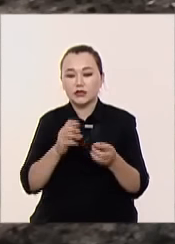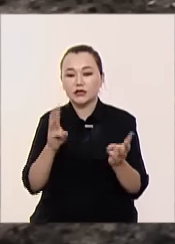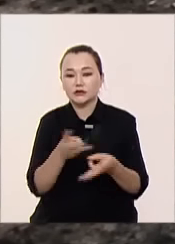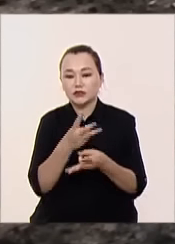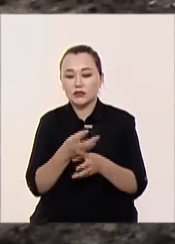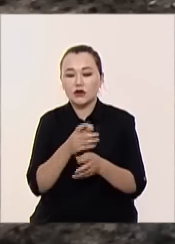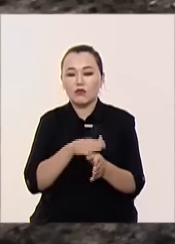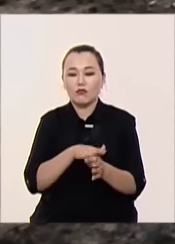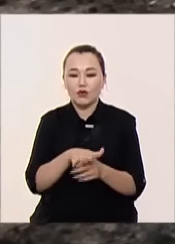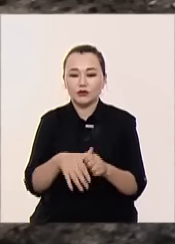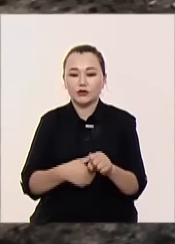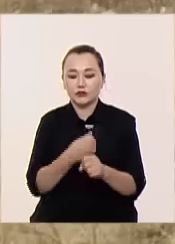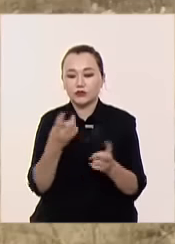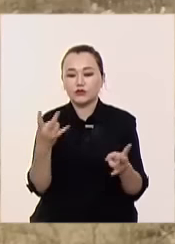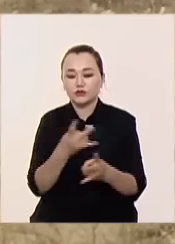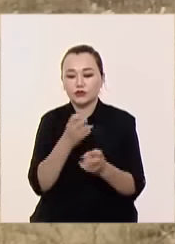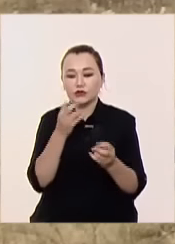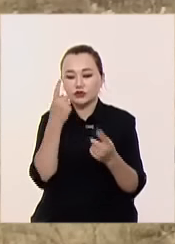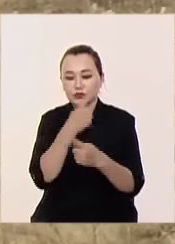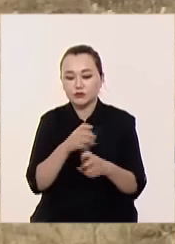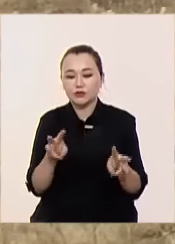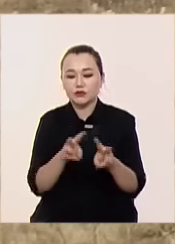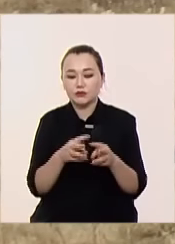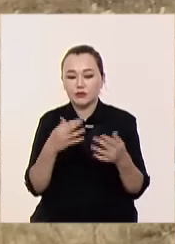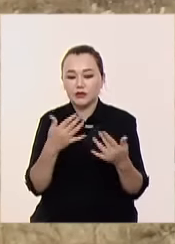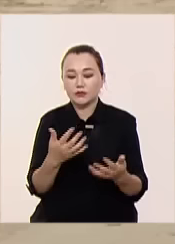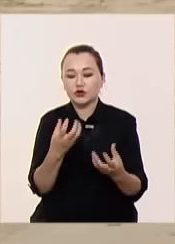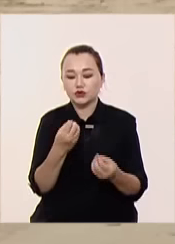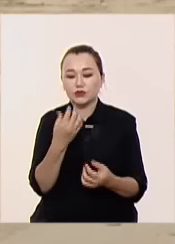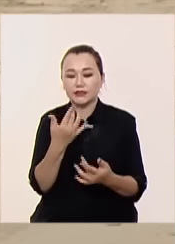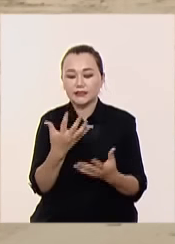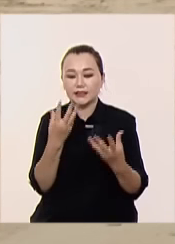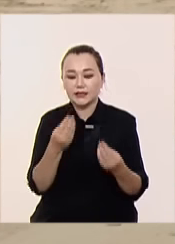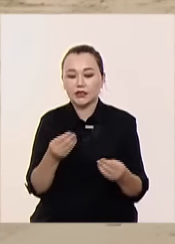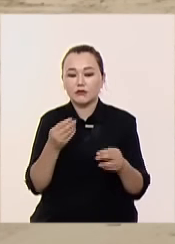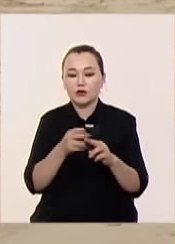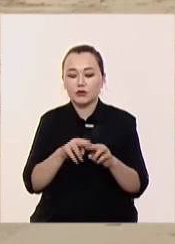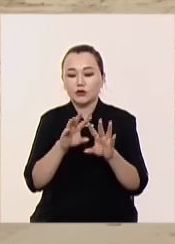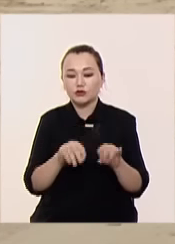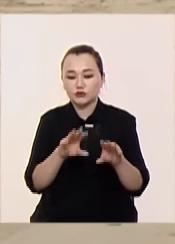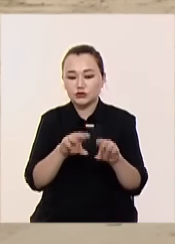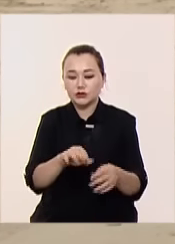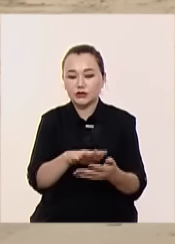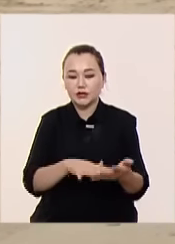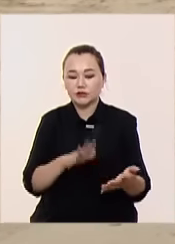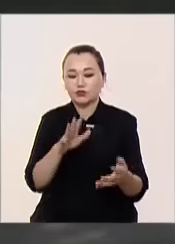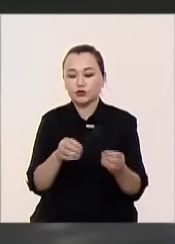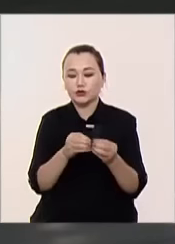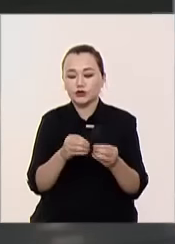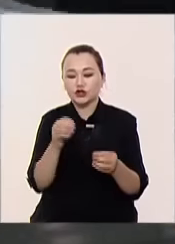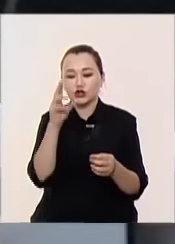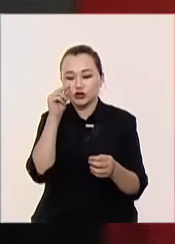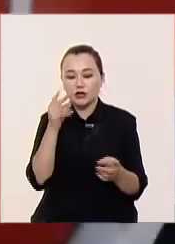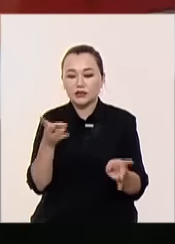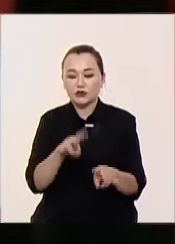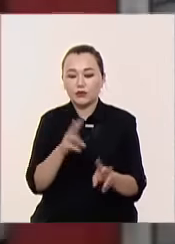полной ликвидации пожара, как сообщил министр, потребуется пара дней. Поэтому тушение продолжается. До 10 числа в районе